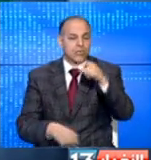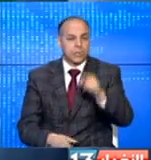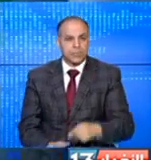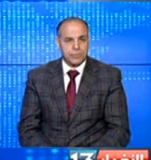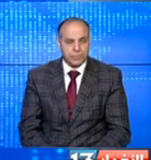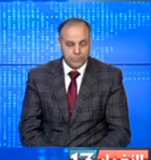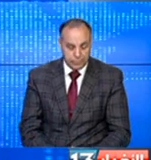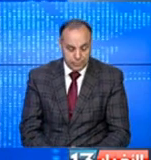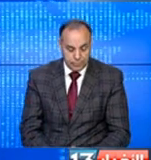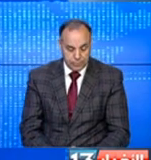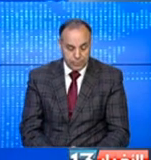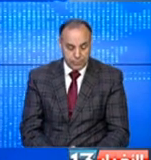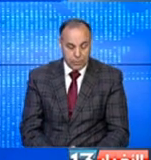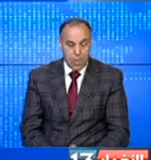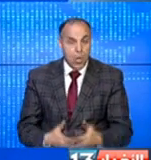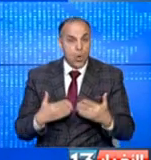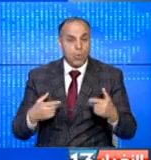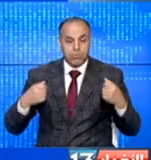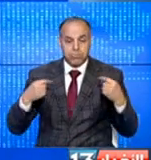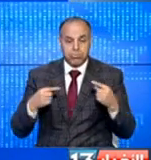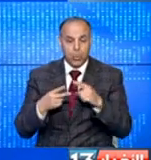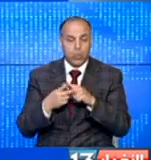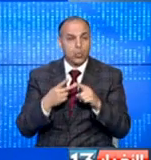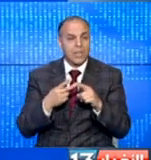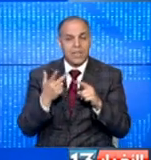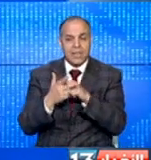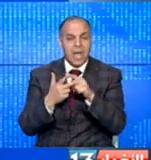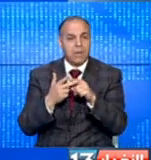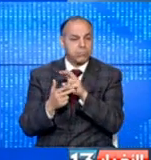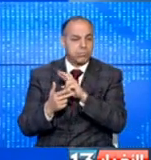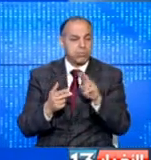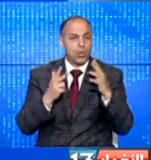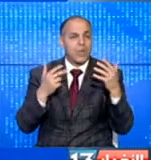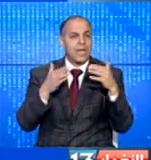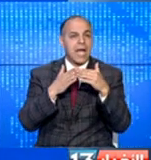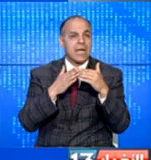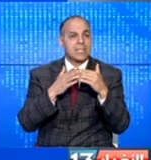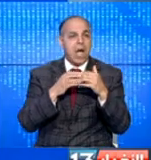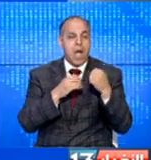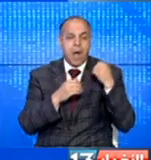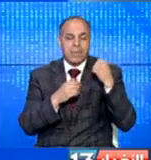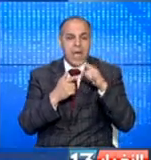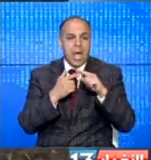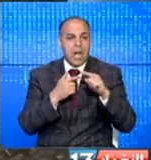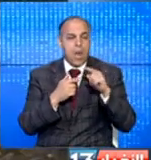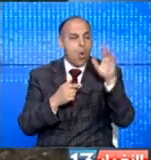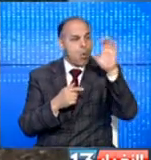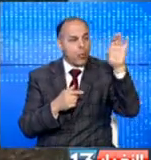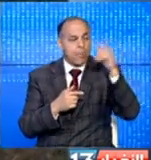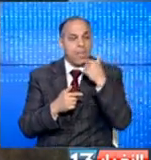المقبل. تدور اليوم مباراتا دفعة الثالثة من ذهاب ثمن نهائي كأس رابطة الأبطال